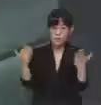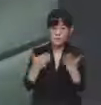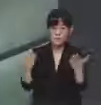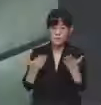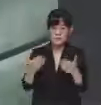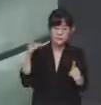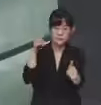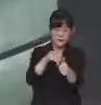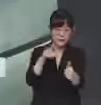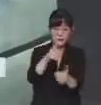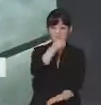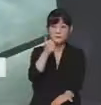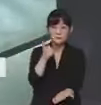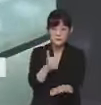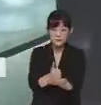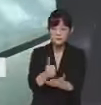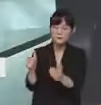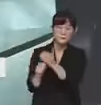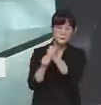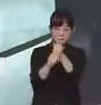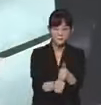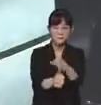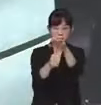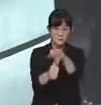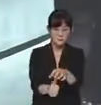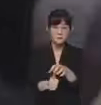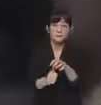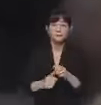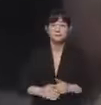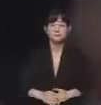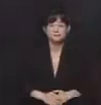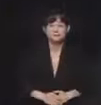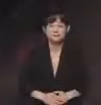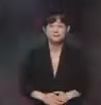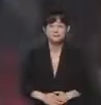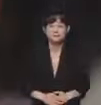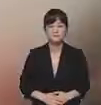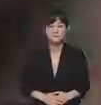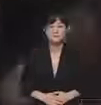특수공무집행방해 치상 혐의로 운전자를 구속했습니다. KBC 박승현입니다.